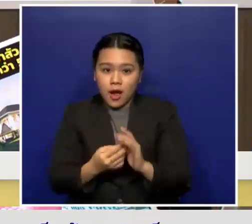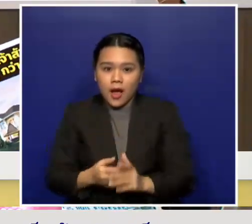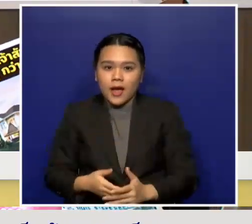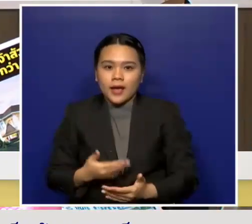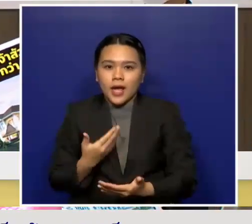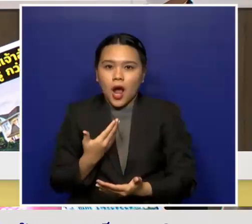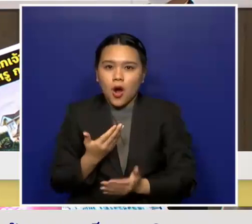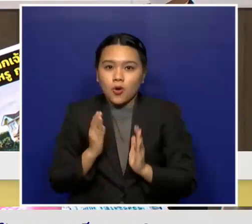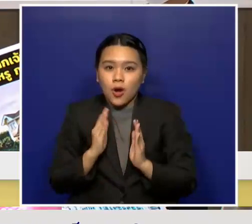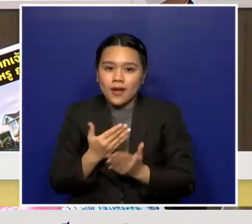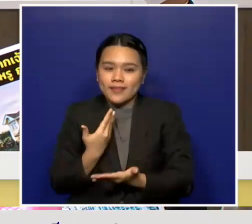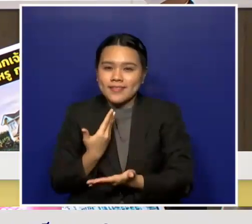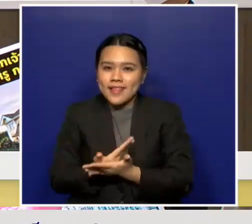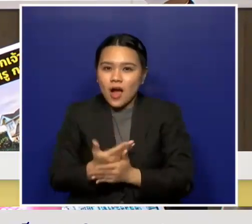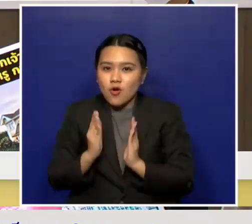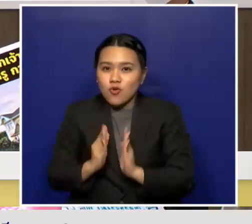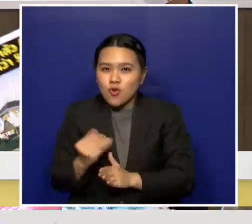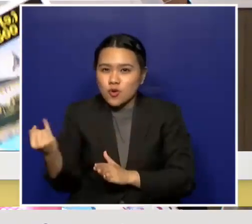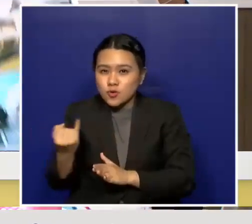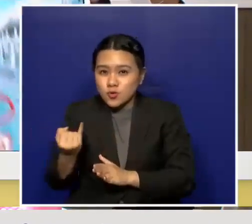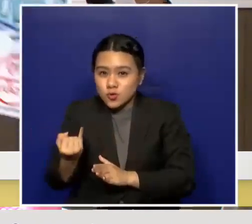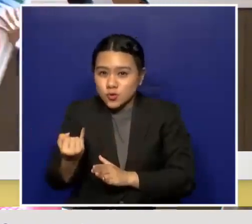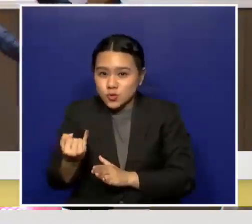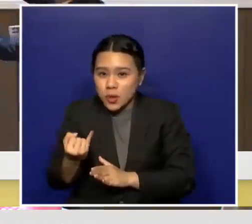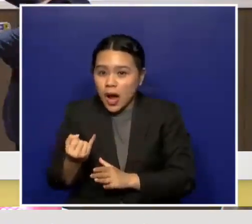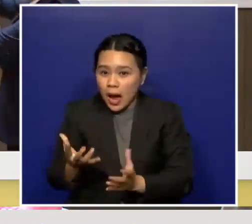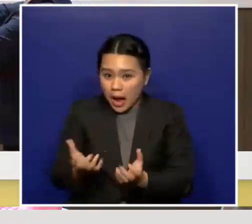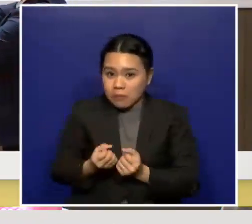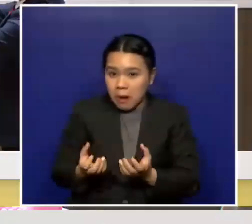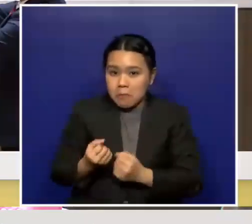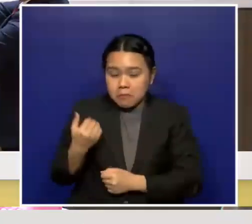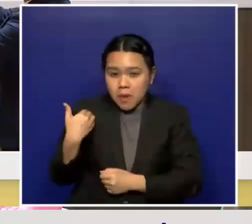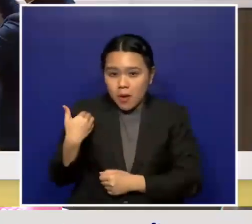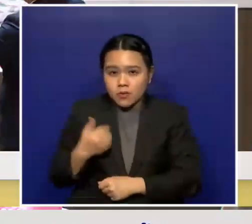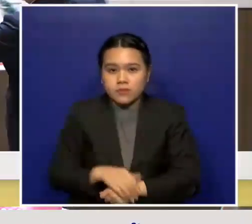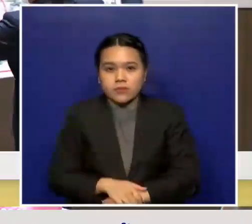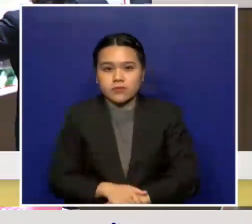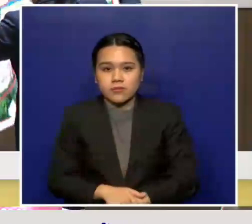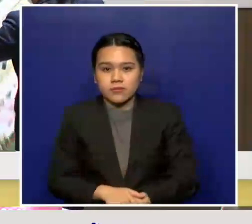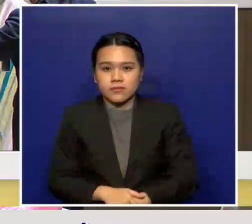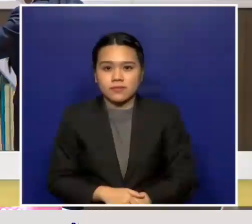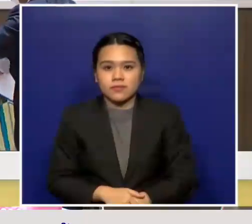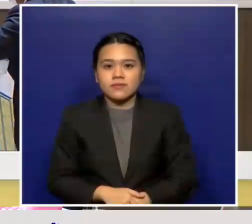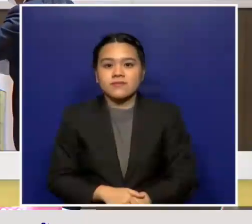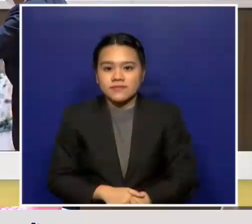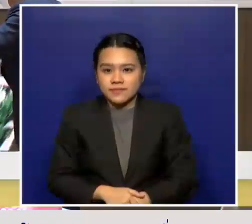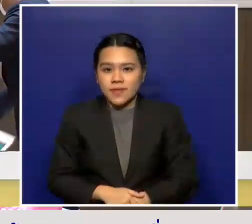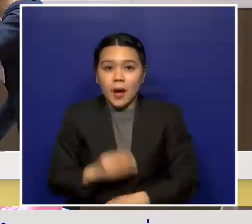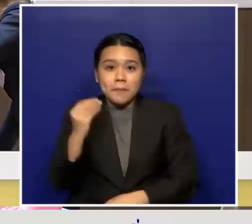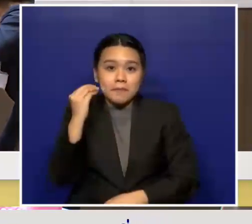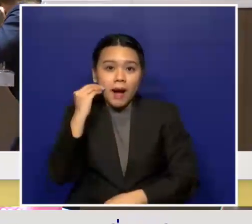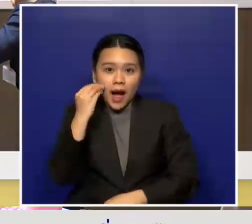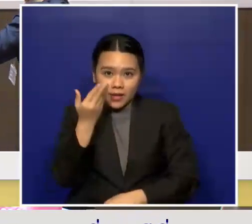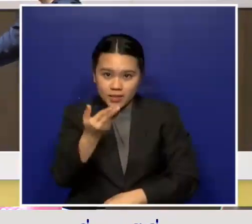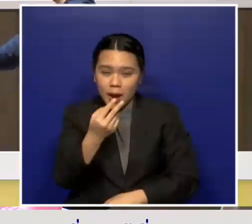ชั่วแต่ไม่แน่ใจว่าบ้านคนชั่วรับหรือเปล่าดูนะครับนี่คฤหาสน์หน้าตาอย่างนี้เลยนี่ในบ้านจ